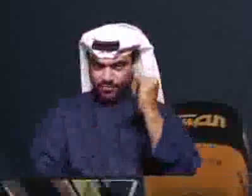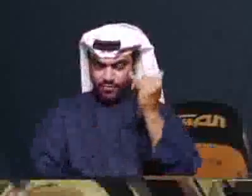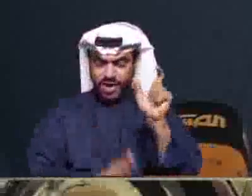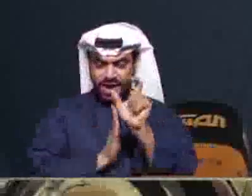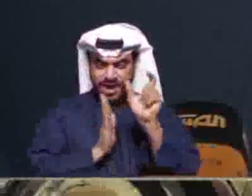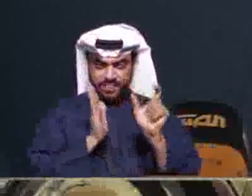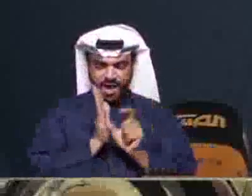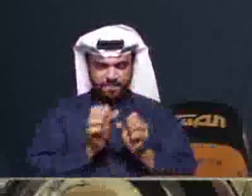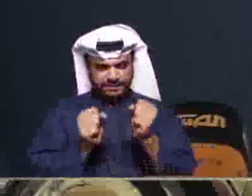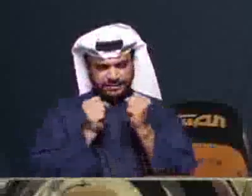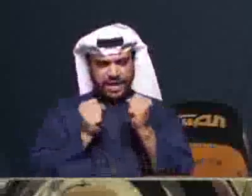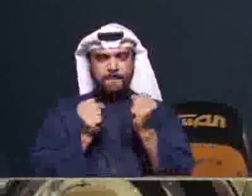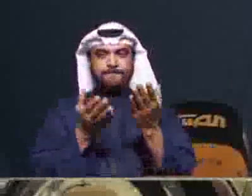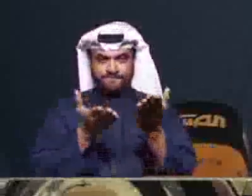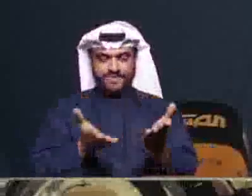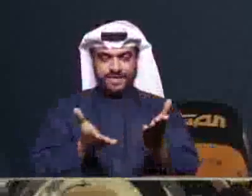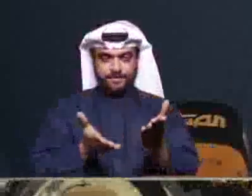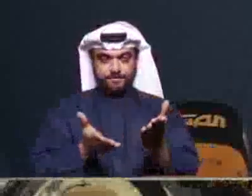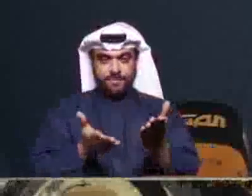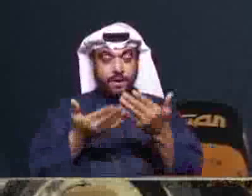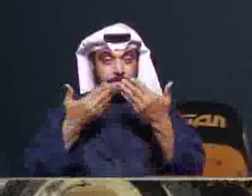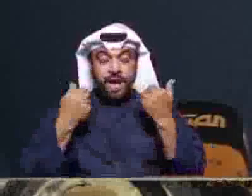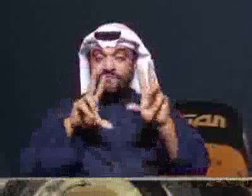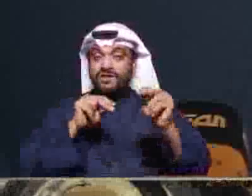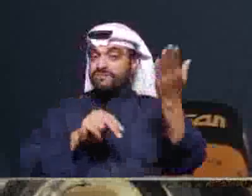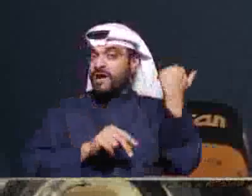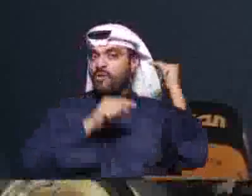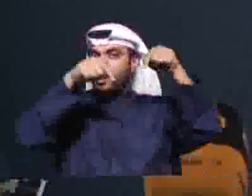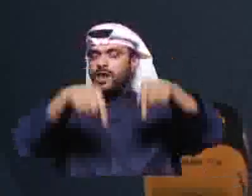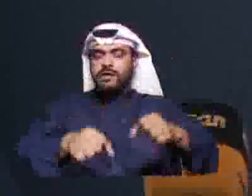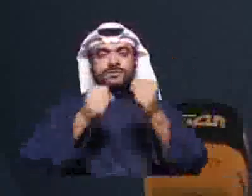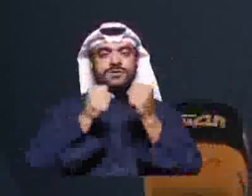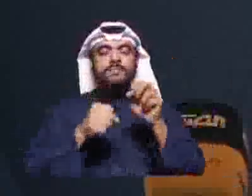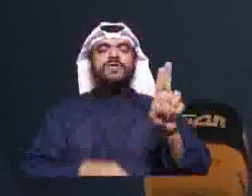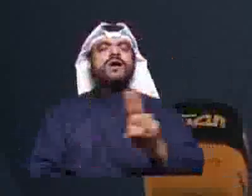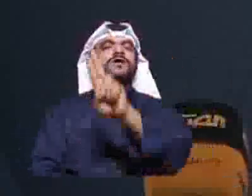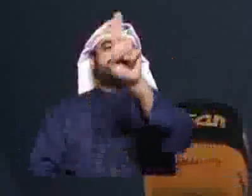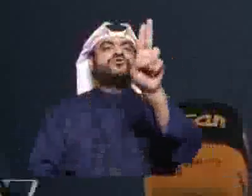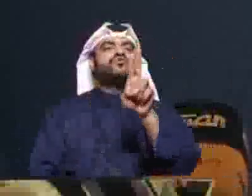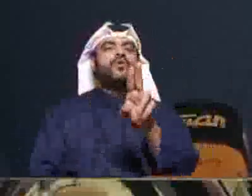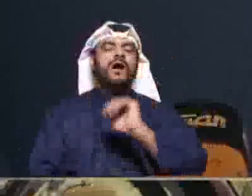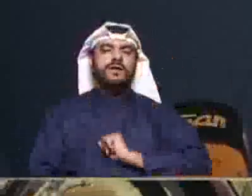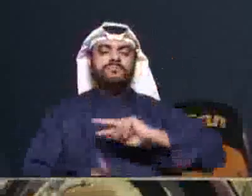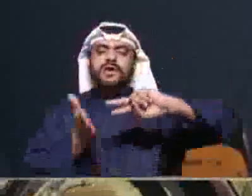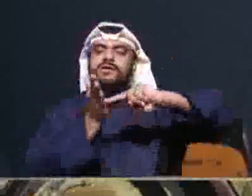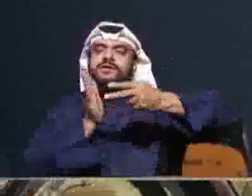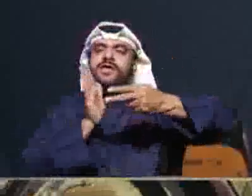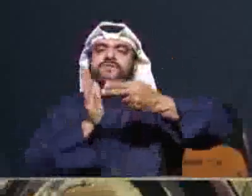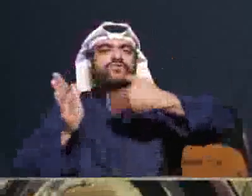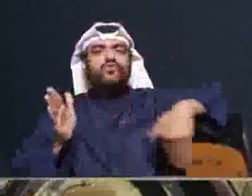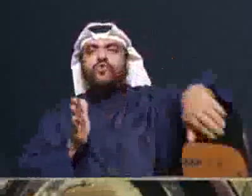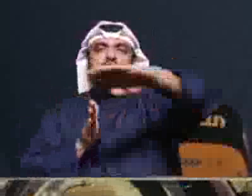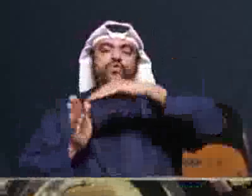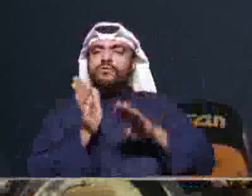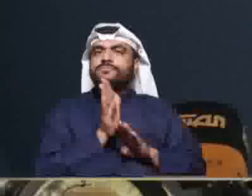يواجه تحديا وجوديا لم يسبق له مثيل. وهنا نسأل كيف نرتقي جميعا